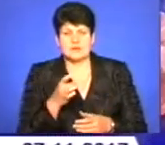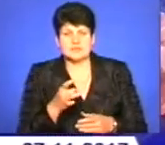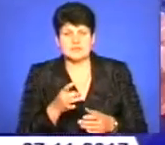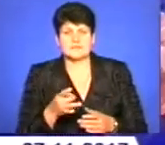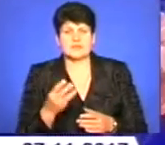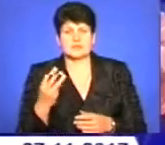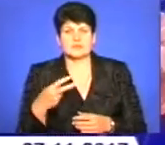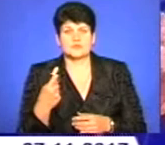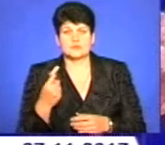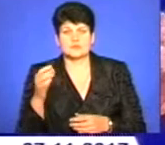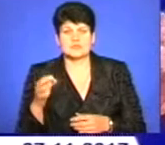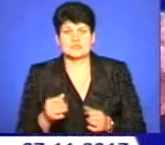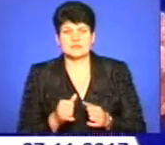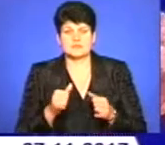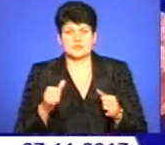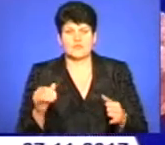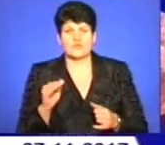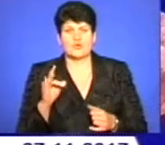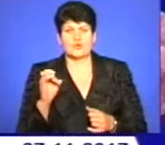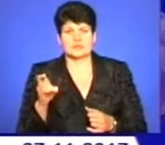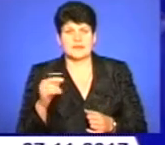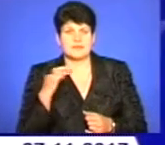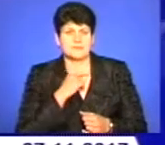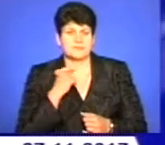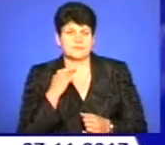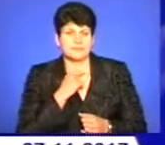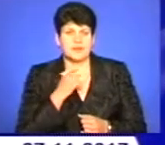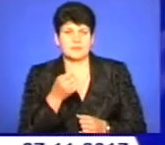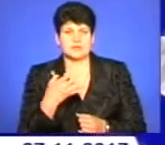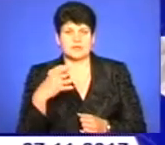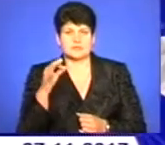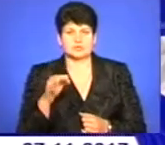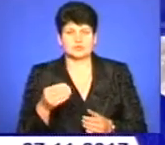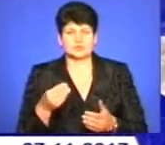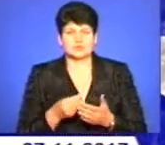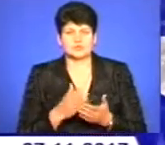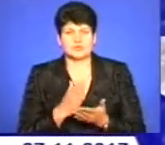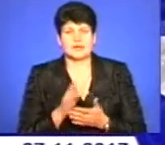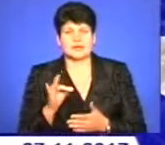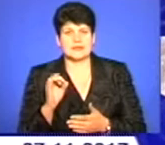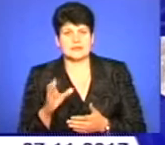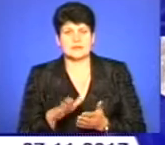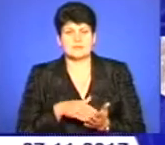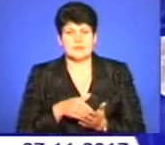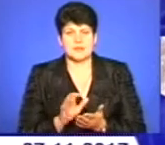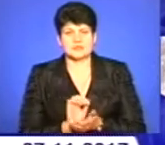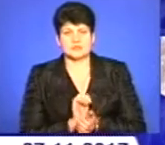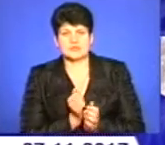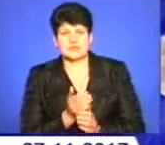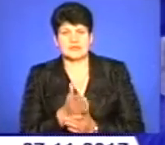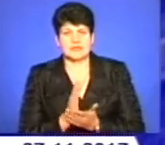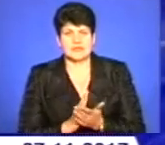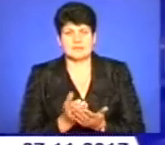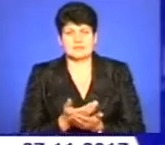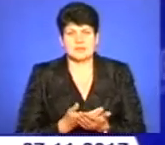на 31% зросли в ціні фрукти і м'ясопродукти. На 15% дорожчими стали рис, масло, сири, хліб, сметана,